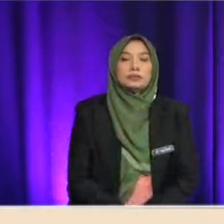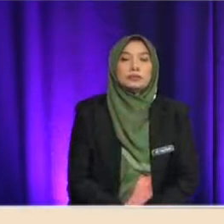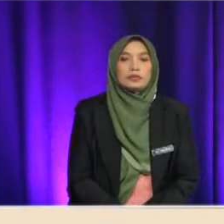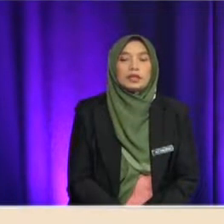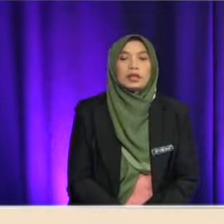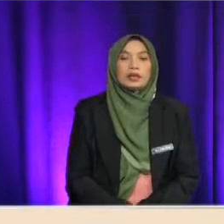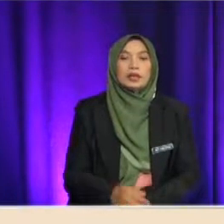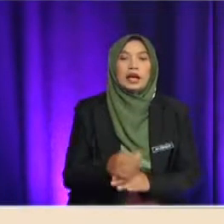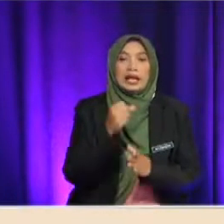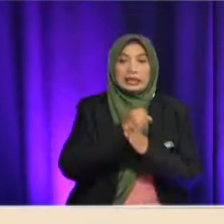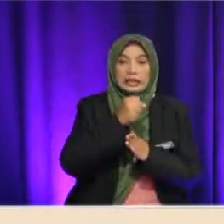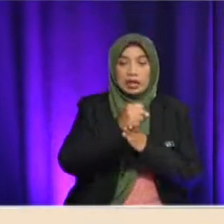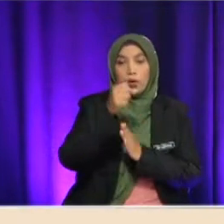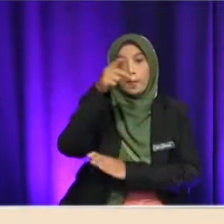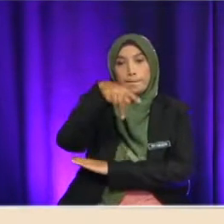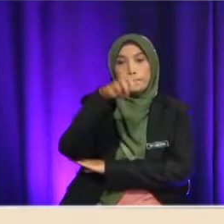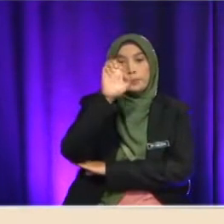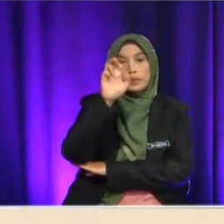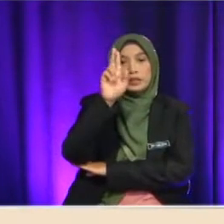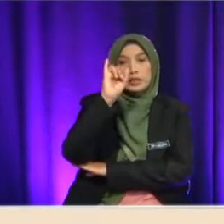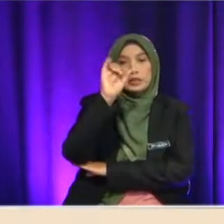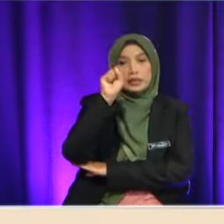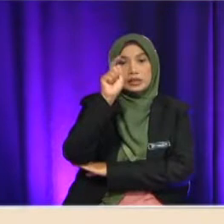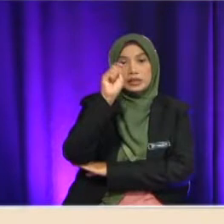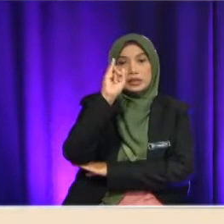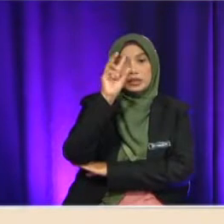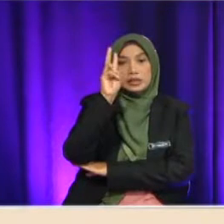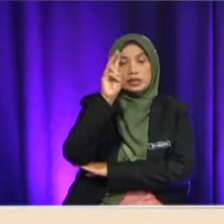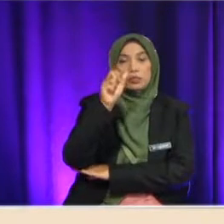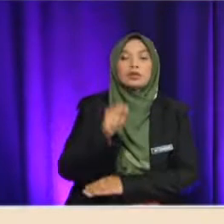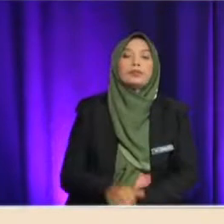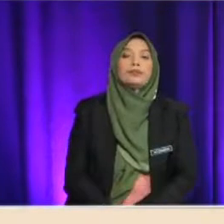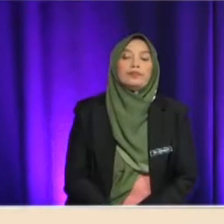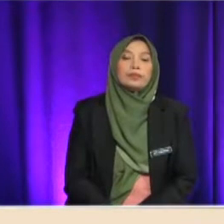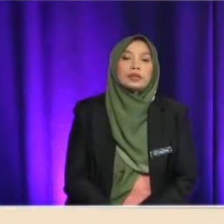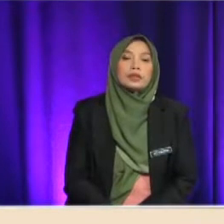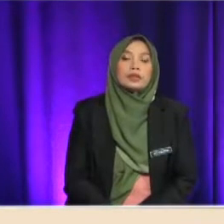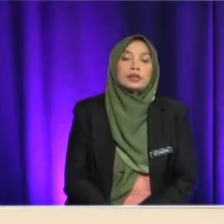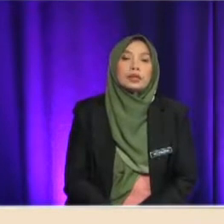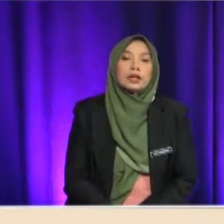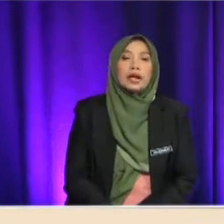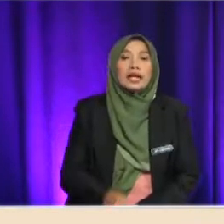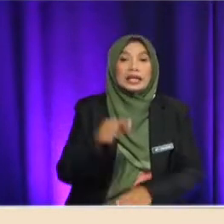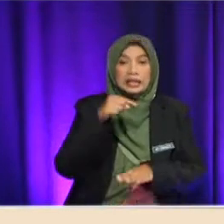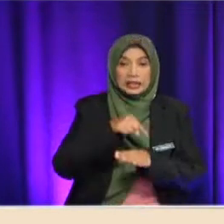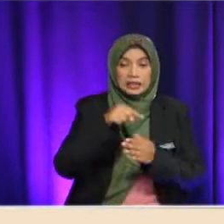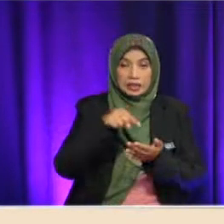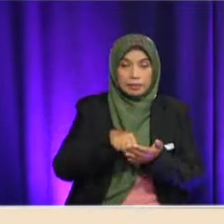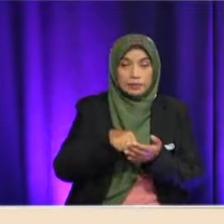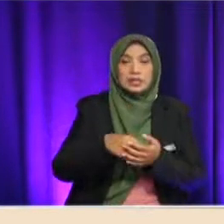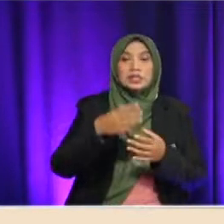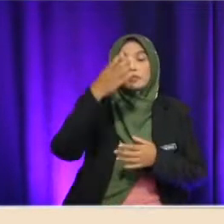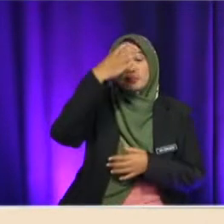peristiwa. Yang ini juga sukarelawan mangsa banjir peristiwa. Inilah dinamakan karangan cemerlang. Perkara